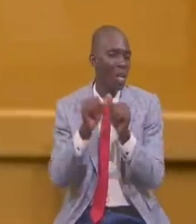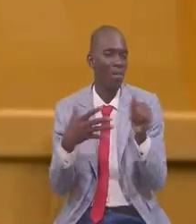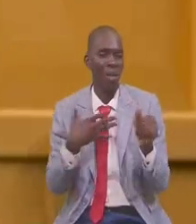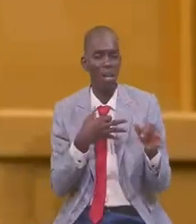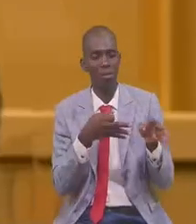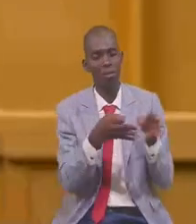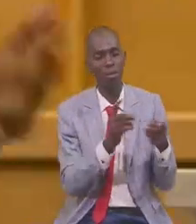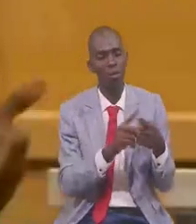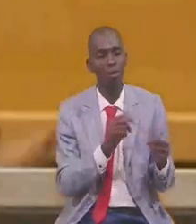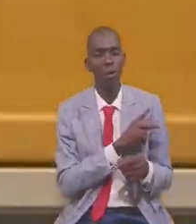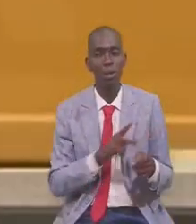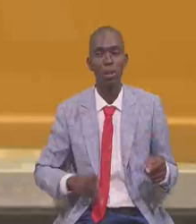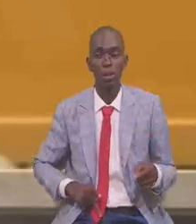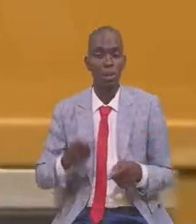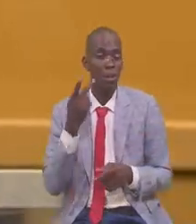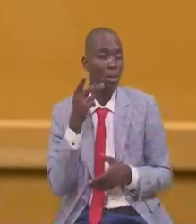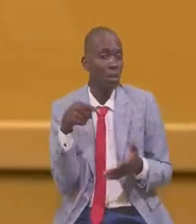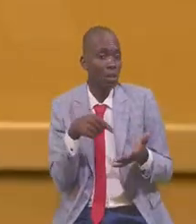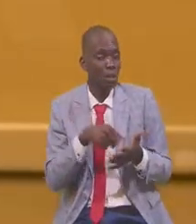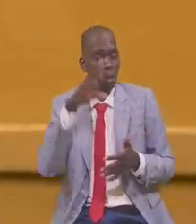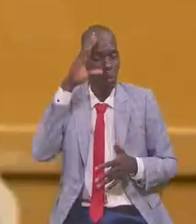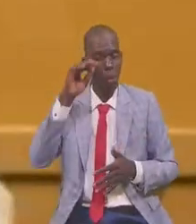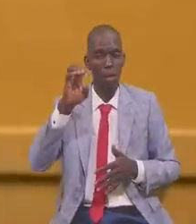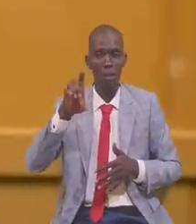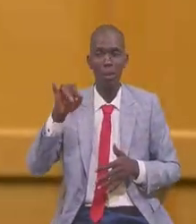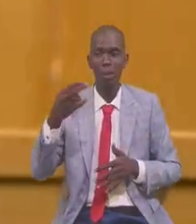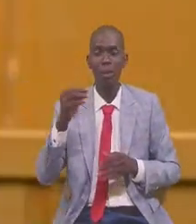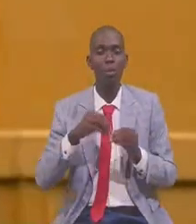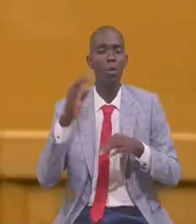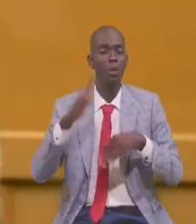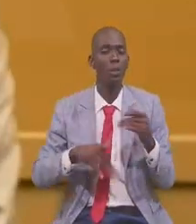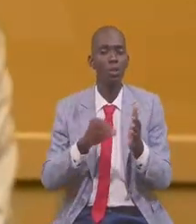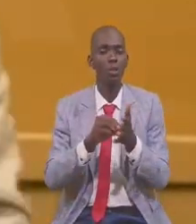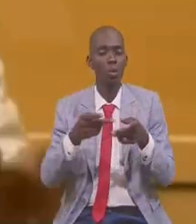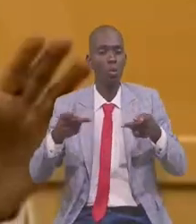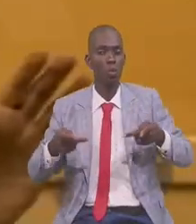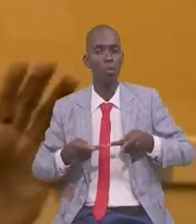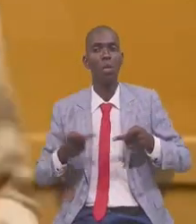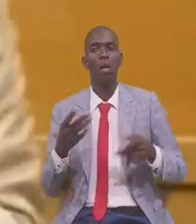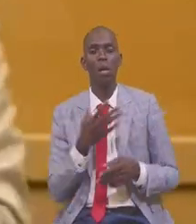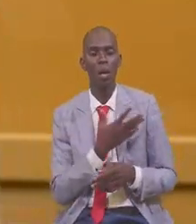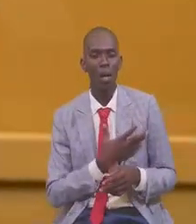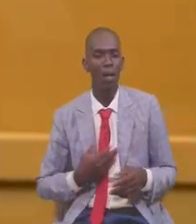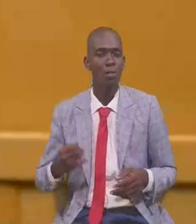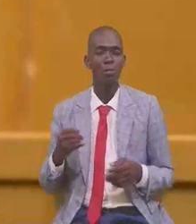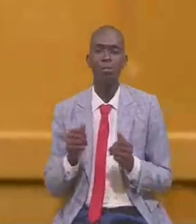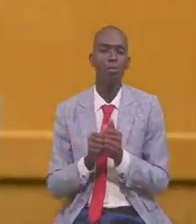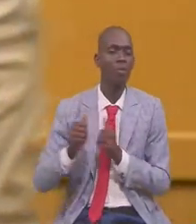Voyez cet homme, au-delà de ses frontières, il y avait la famine dans le pays, au point où les